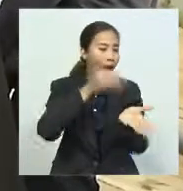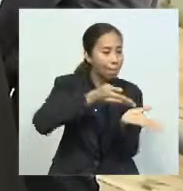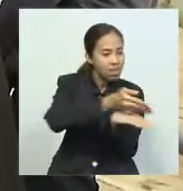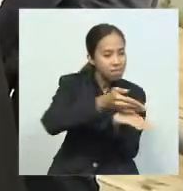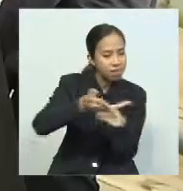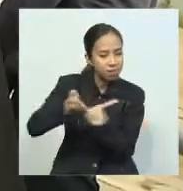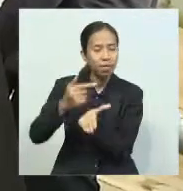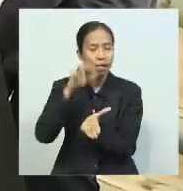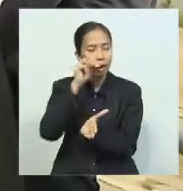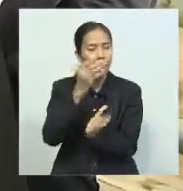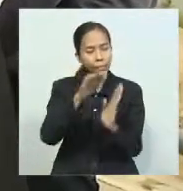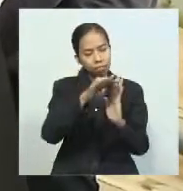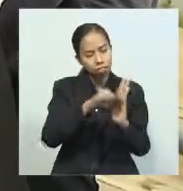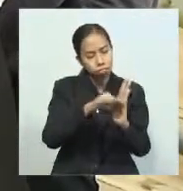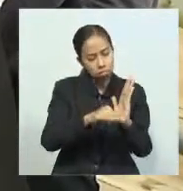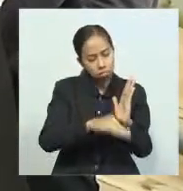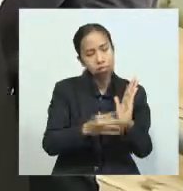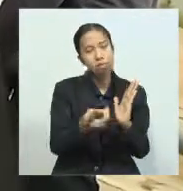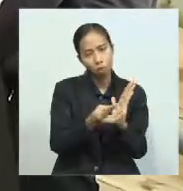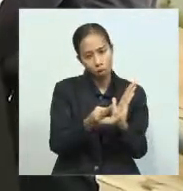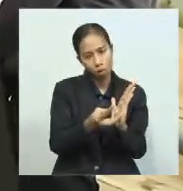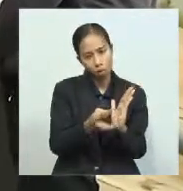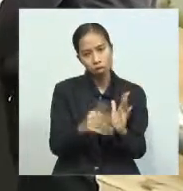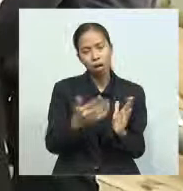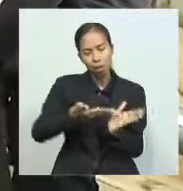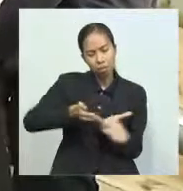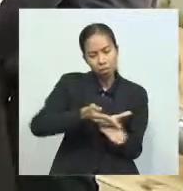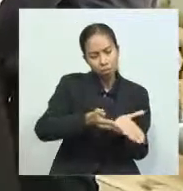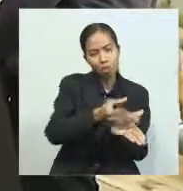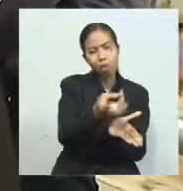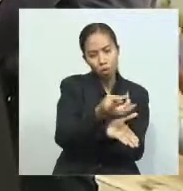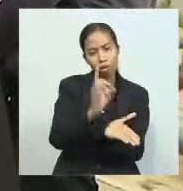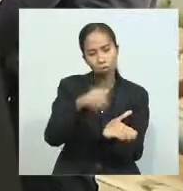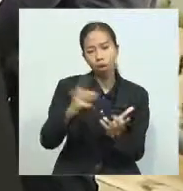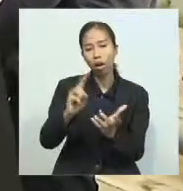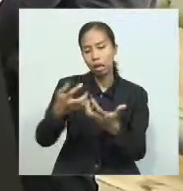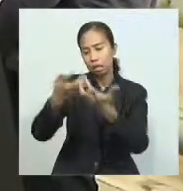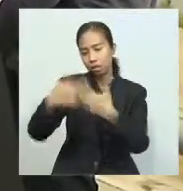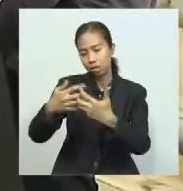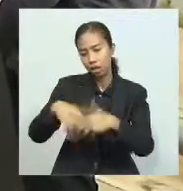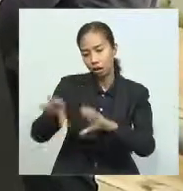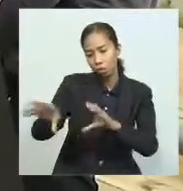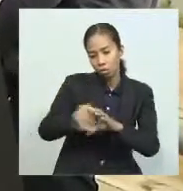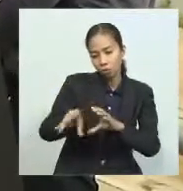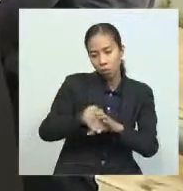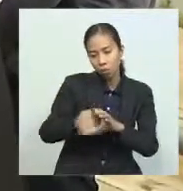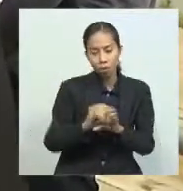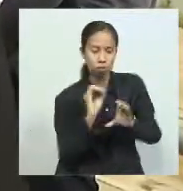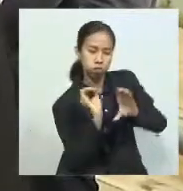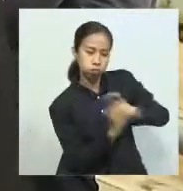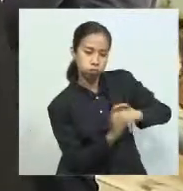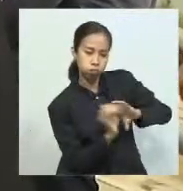าแปลงนานี่ไม่สะดวกก็คงต้องใช้เครื่องสูบน้ำช่วยนะครับซึ่งกรมชลก็มีเครื่องสูบน้ำที่จะ